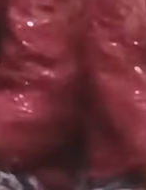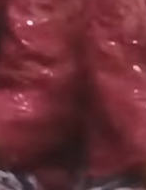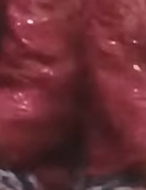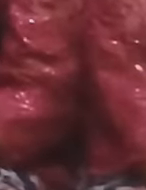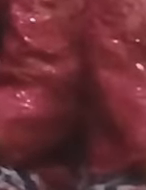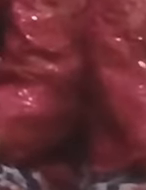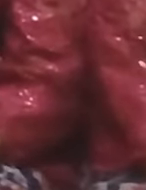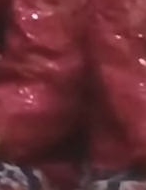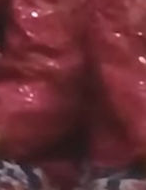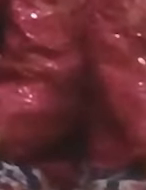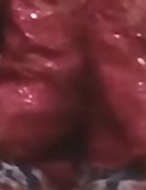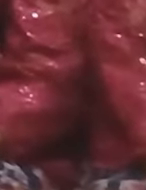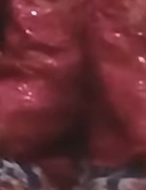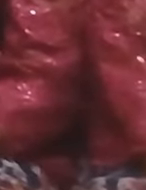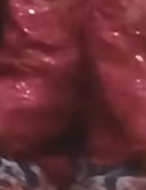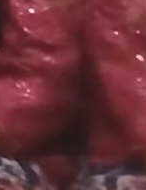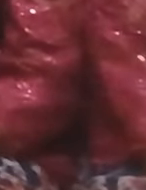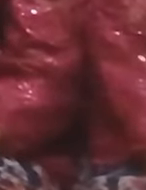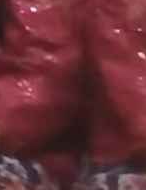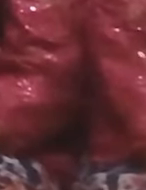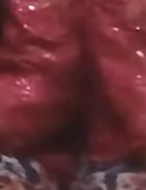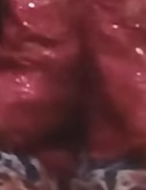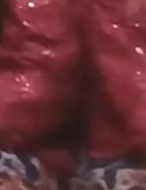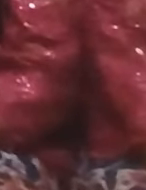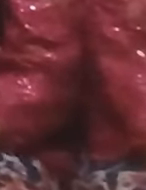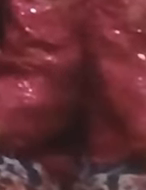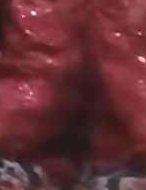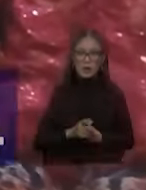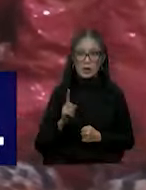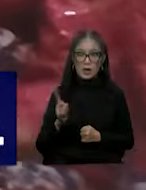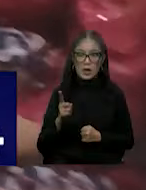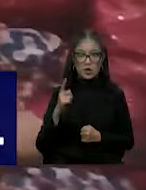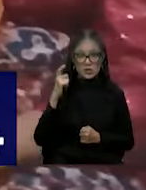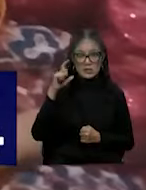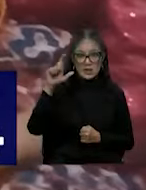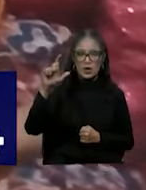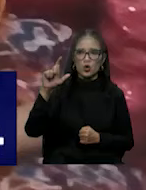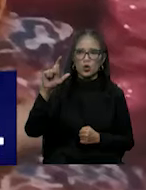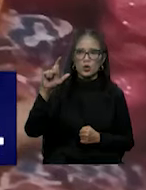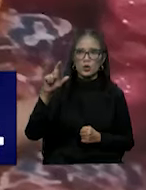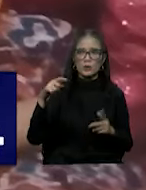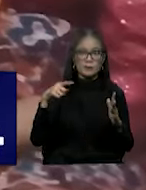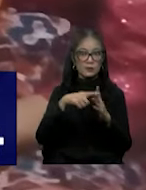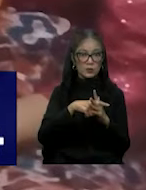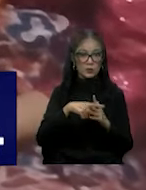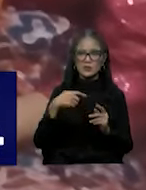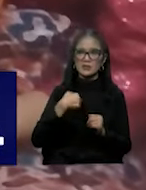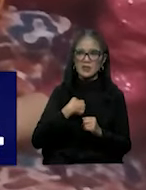perannya semua ya? Ada doanya semua. Ketika pertengahan caleg juga Pak Wartawan, saya juga mau hampir putus